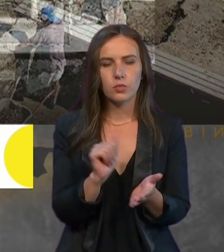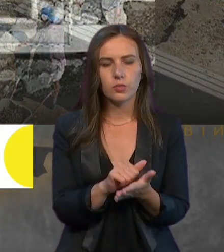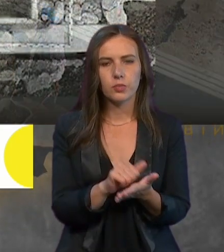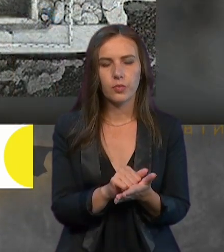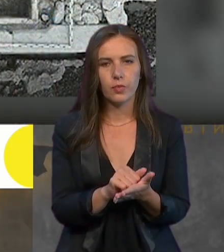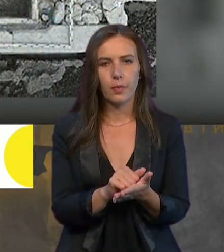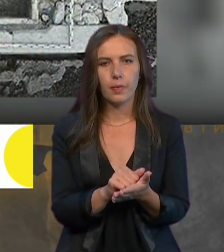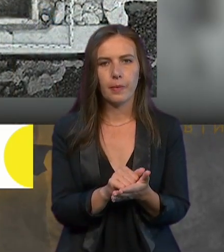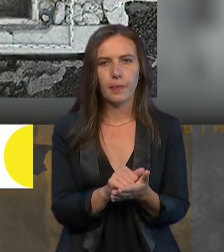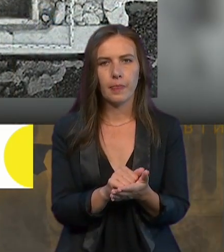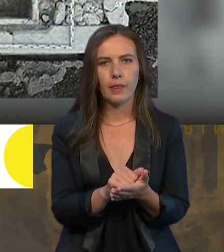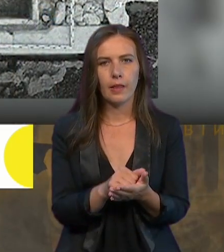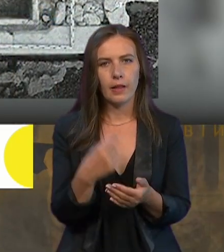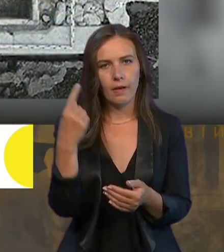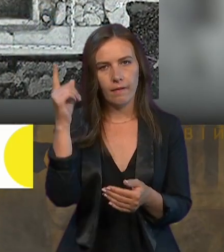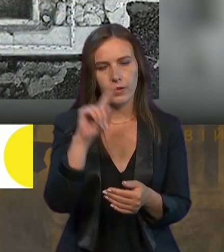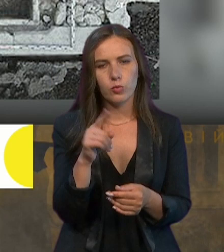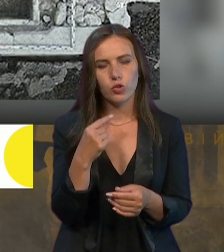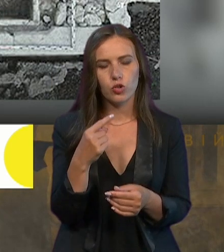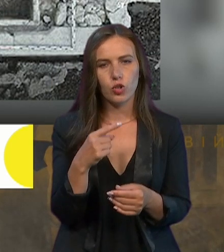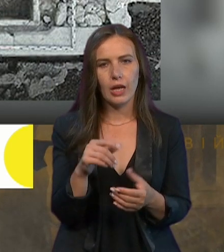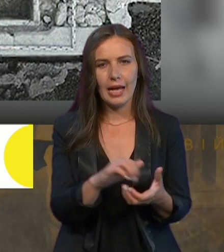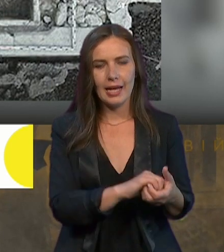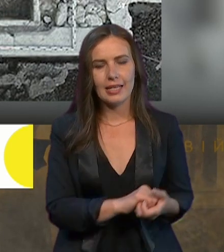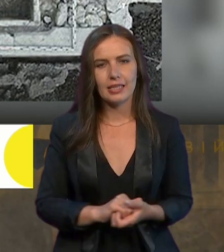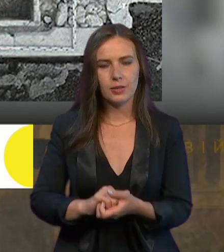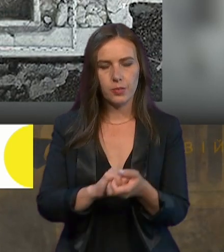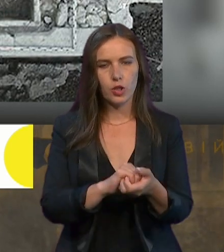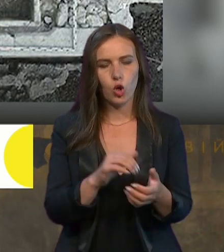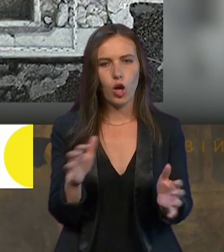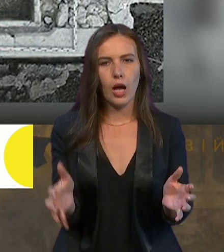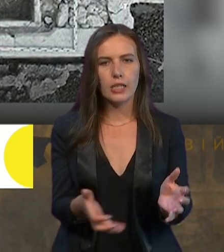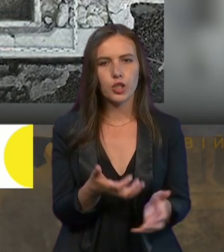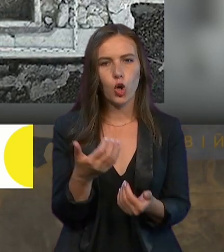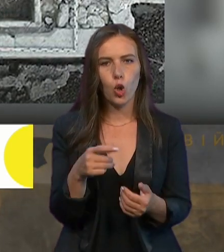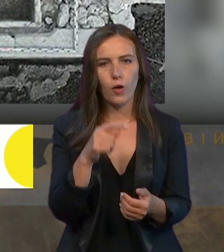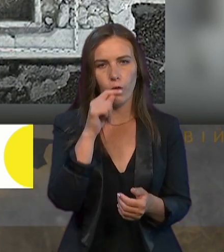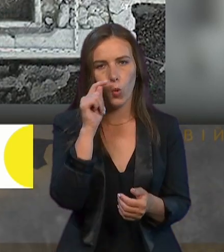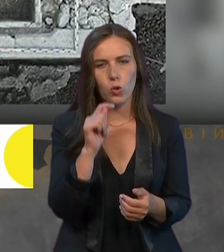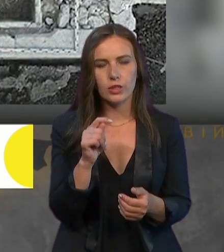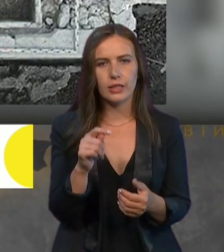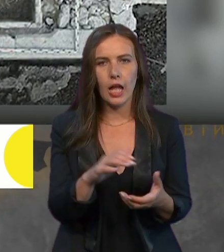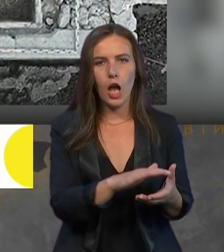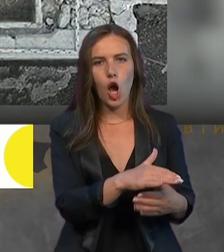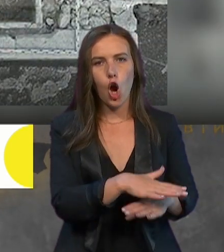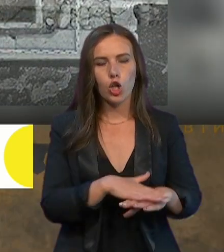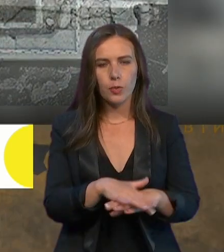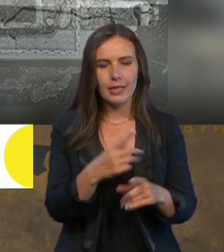далі. Відомо, що і власне спілка археологів України, це всеукраїнська громадська організація, і вона, і не